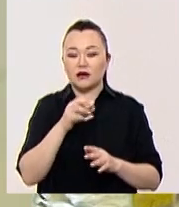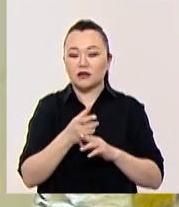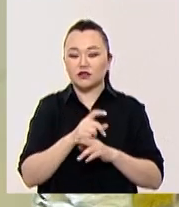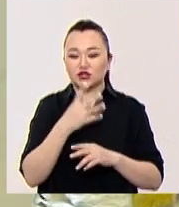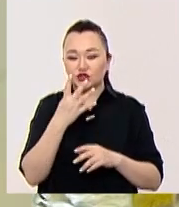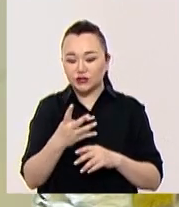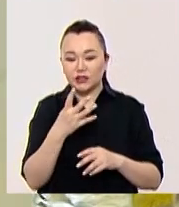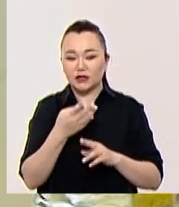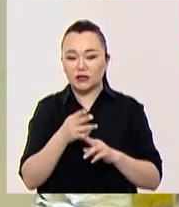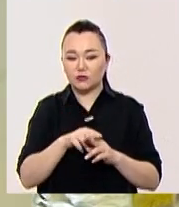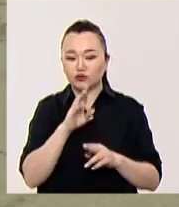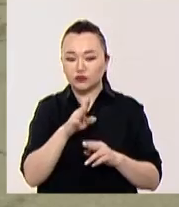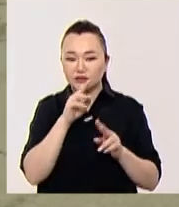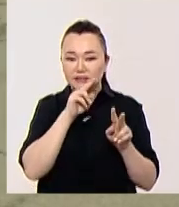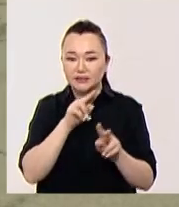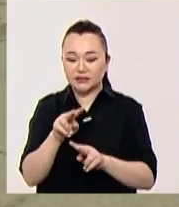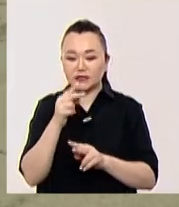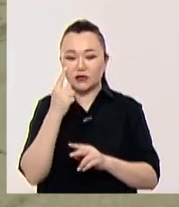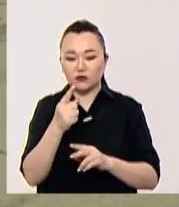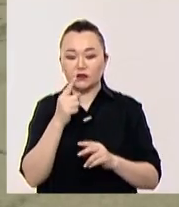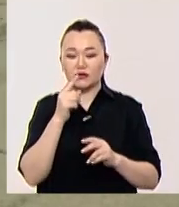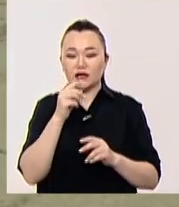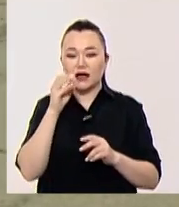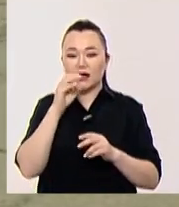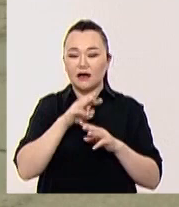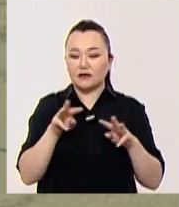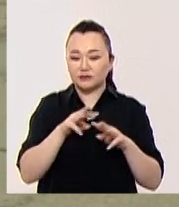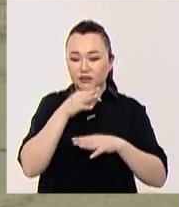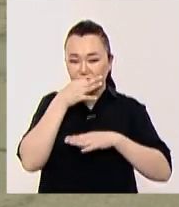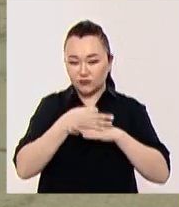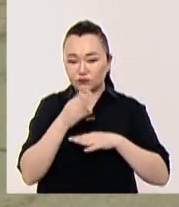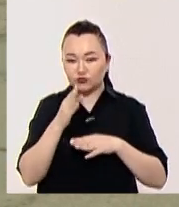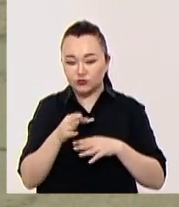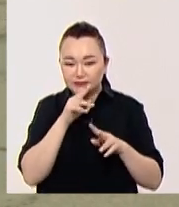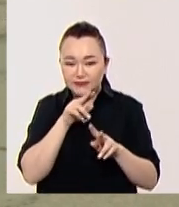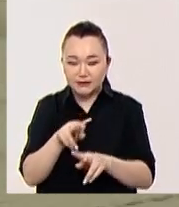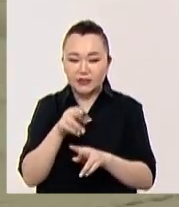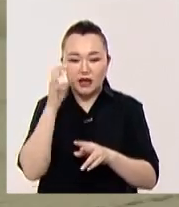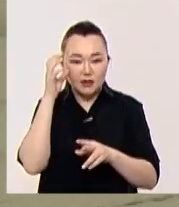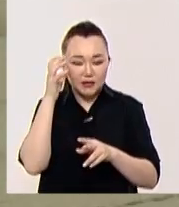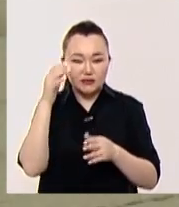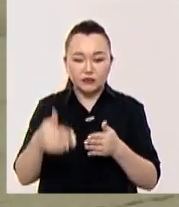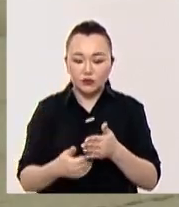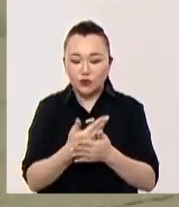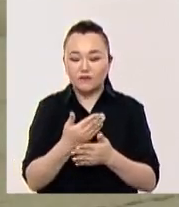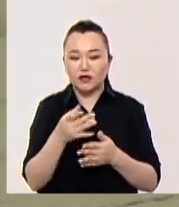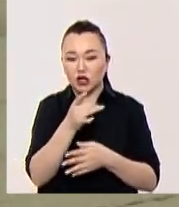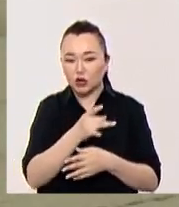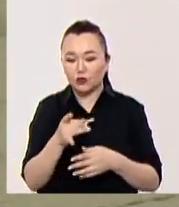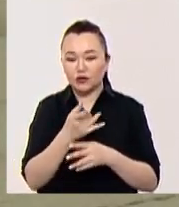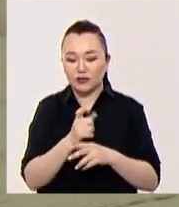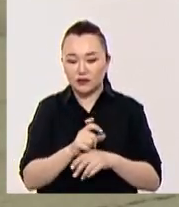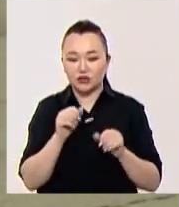4. За этим будут четко следить в администрации президента. Интересно и то, что образование новых регионов – это